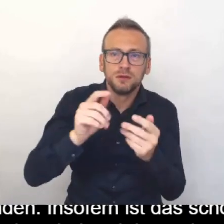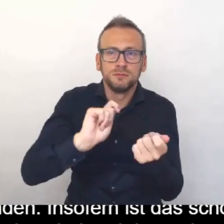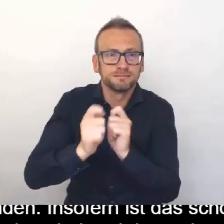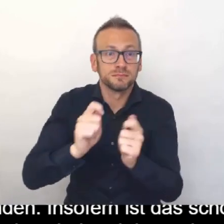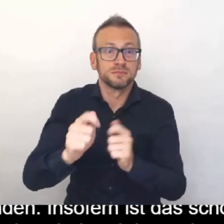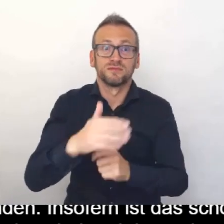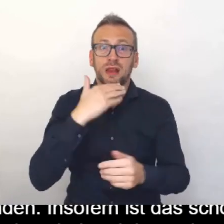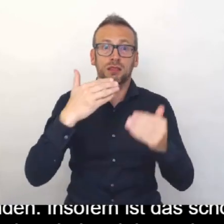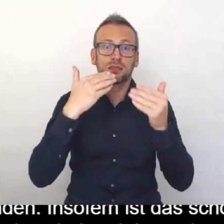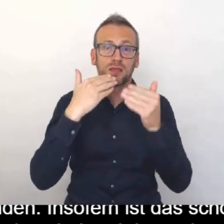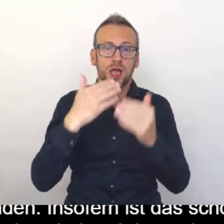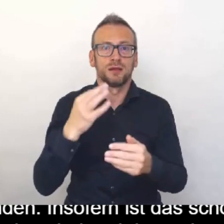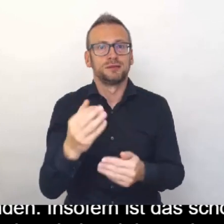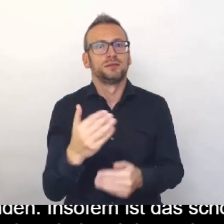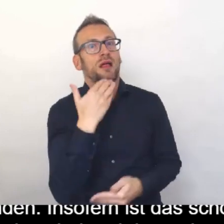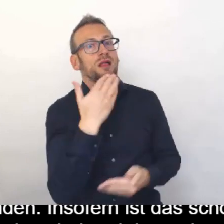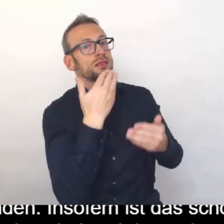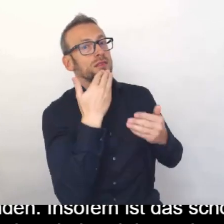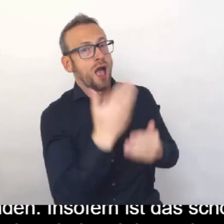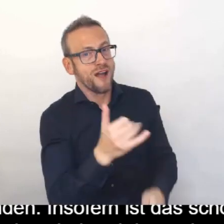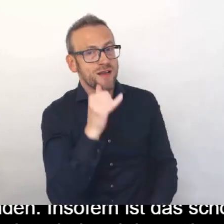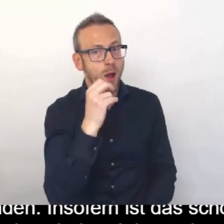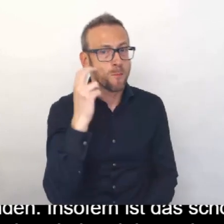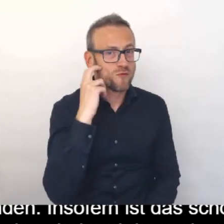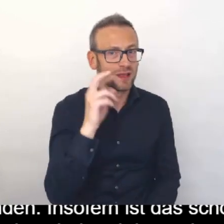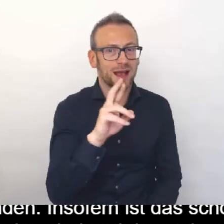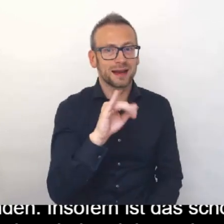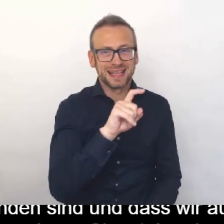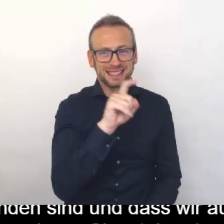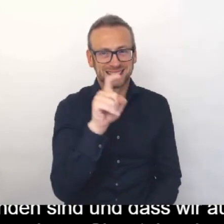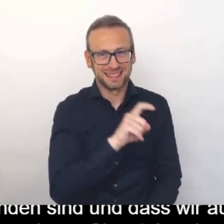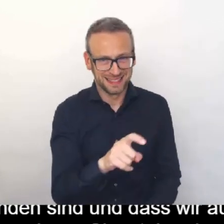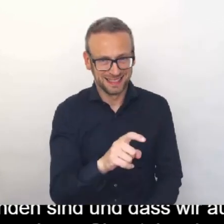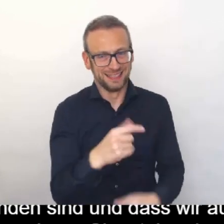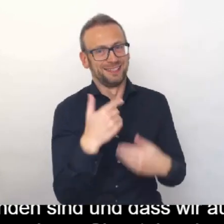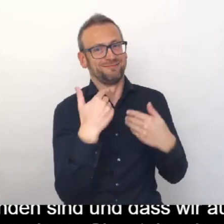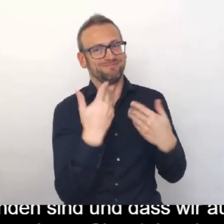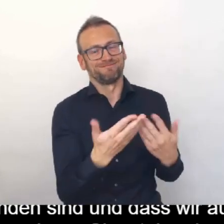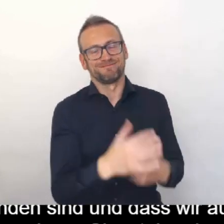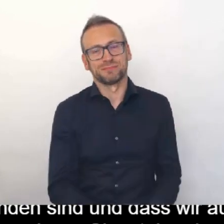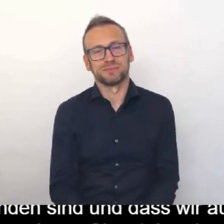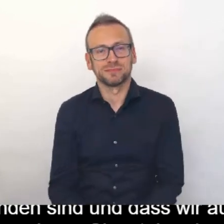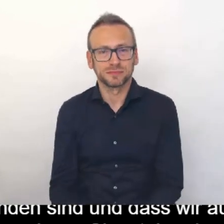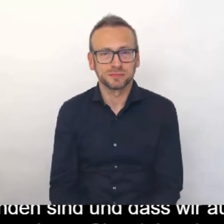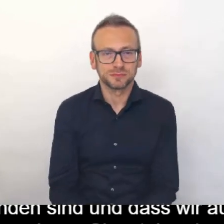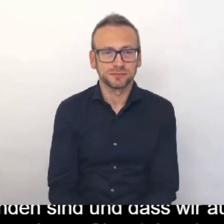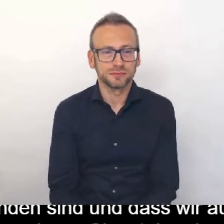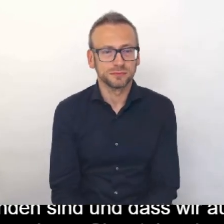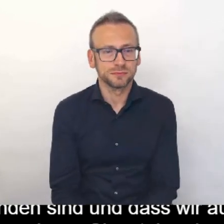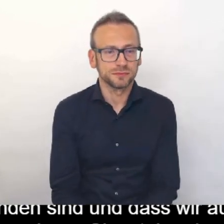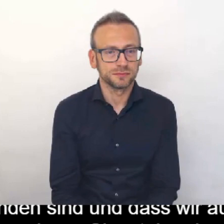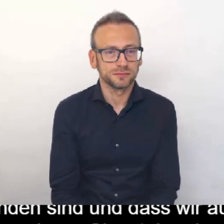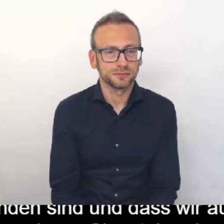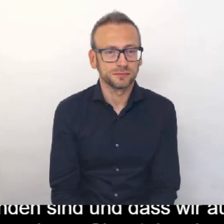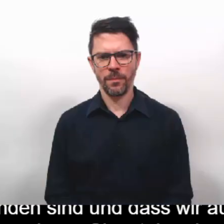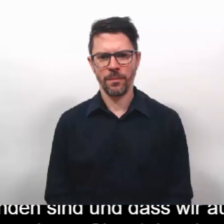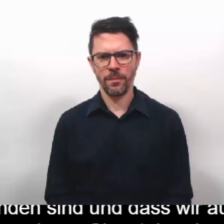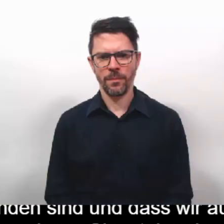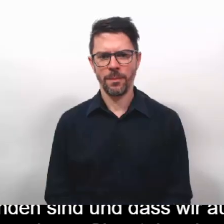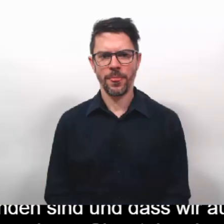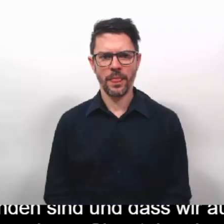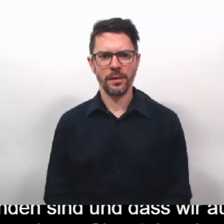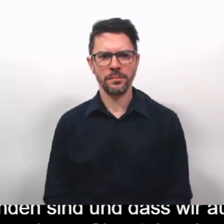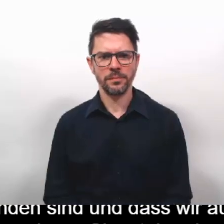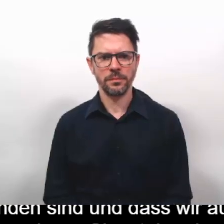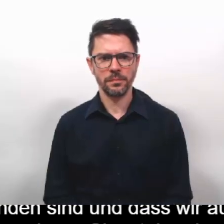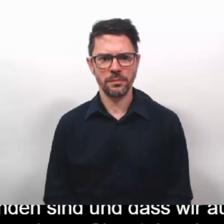aktuellen Eckpunkten. Wir sind in dem Fall auch daran interessiert, selbstverständlich in Bezug